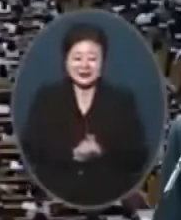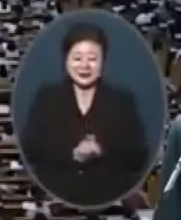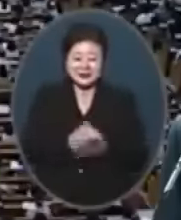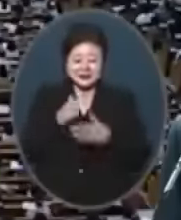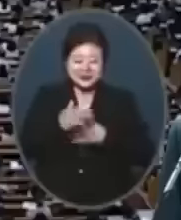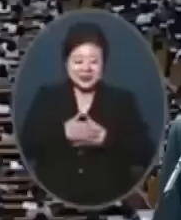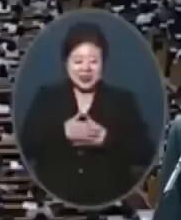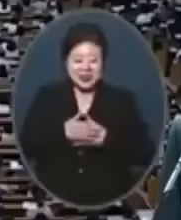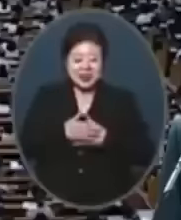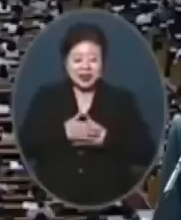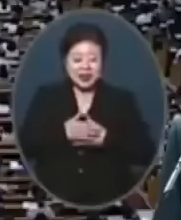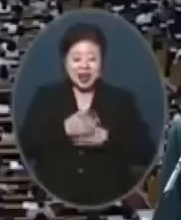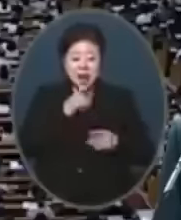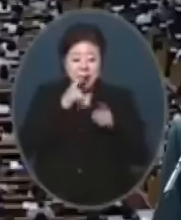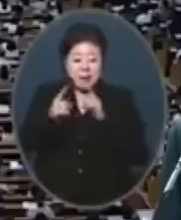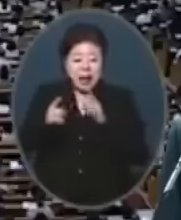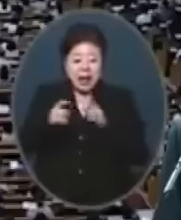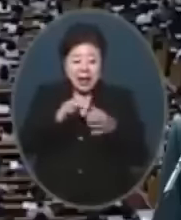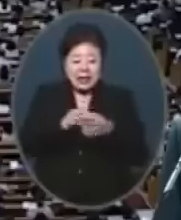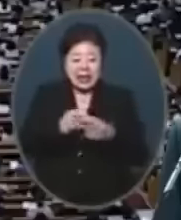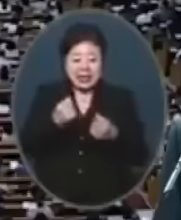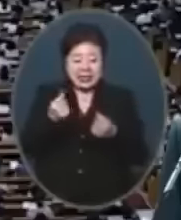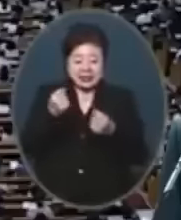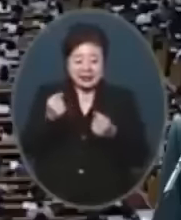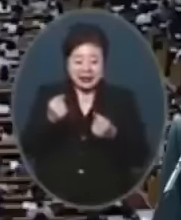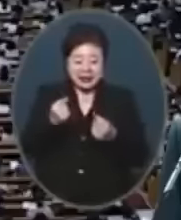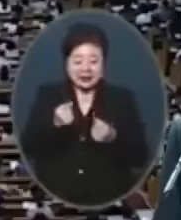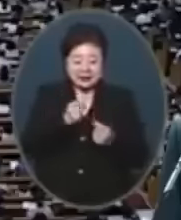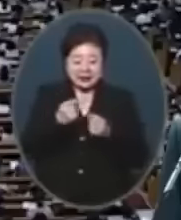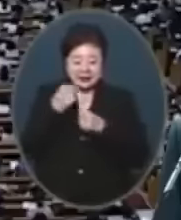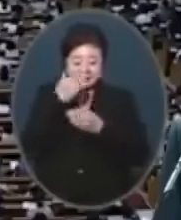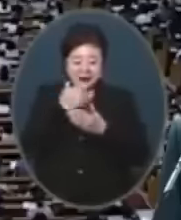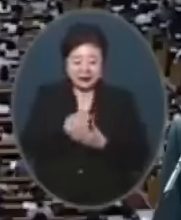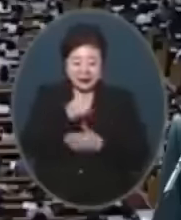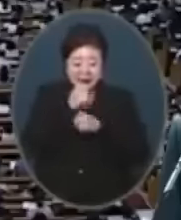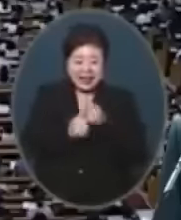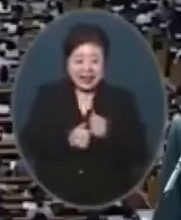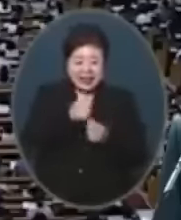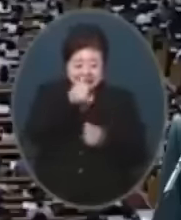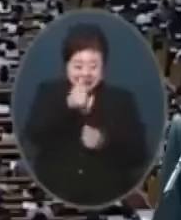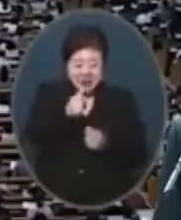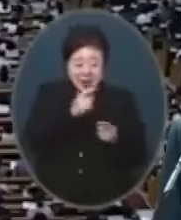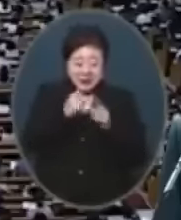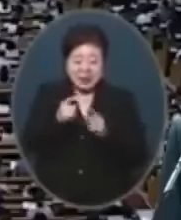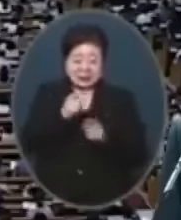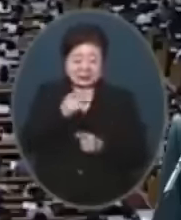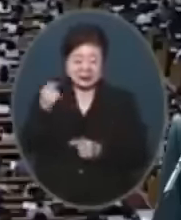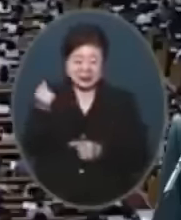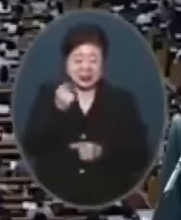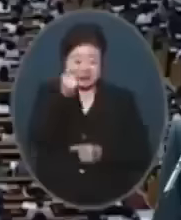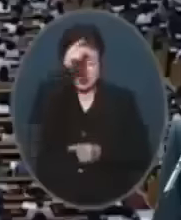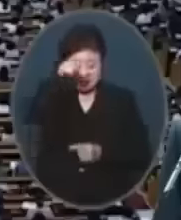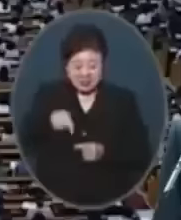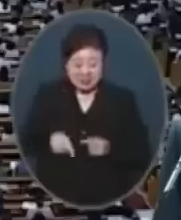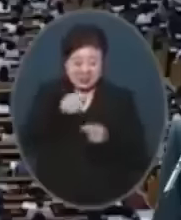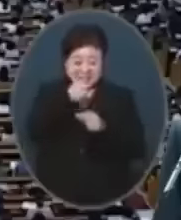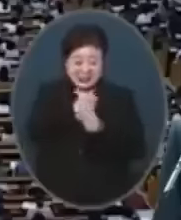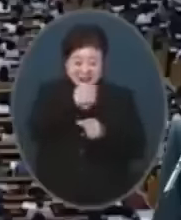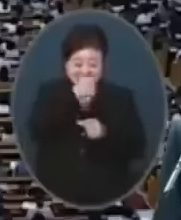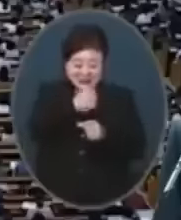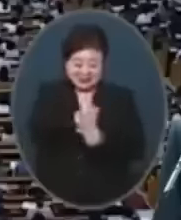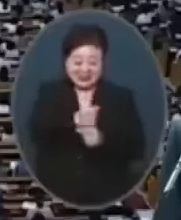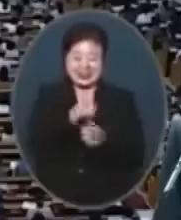말의 위력이라는 제목으로 은혜를 나누겠습니다. 하나님은 말씀으로 천지를